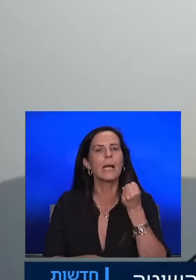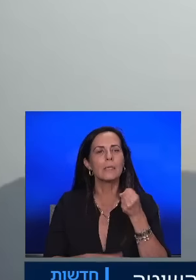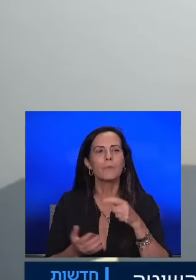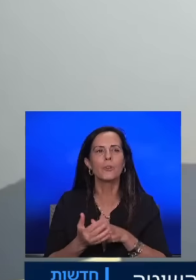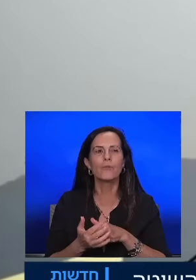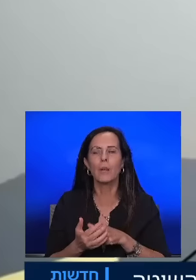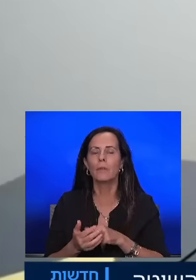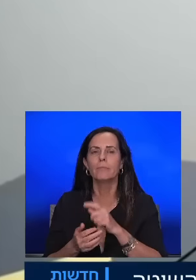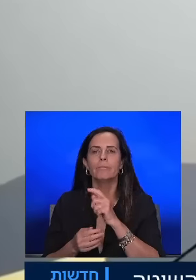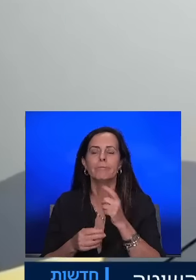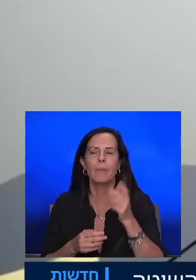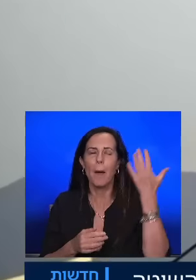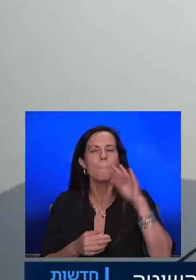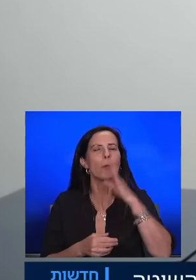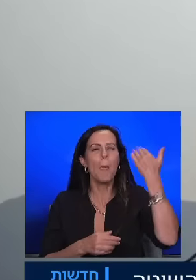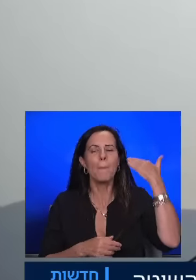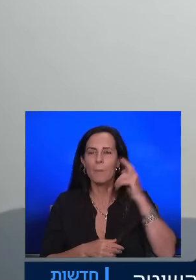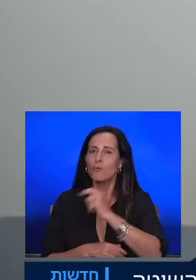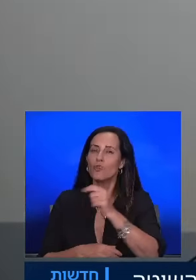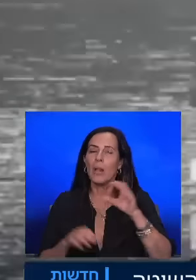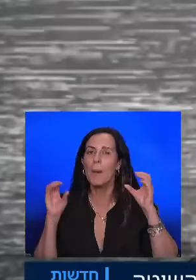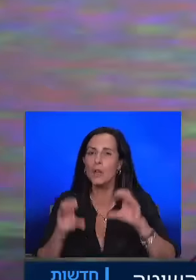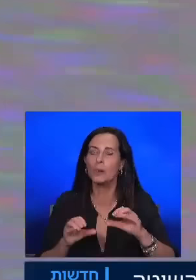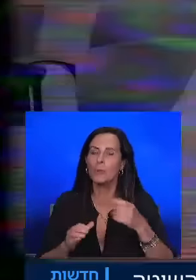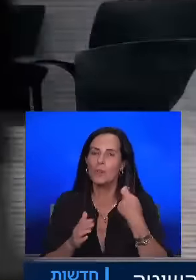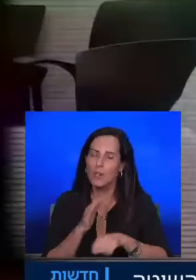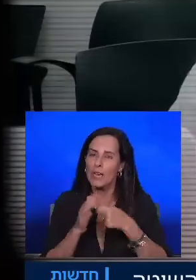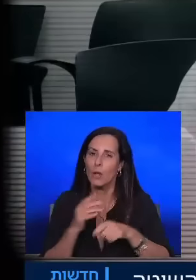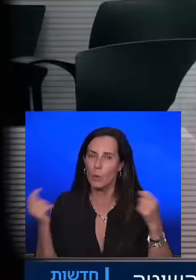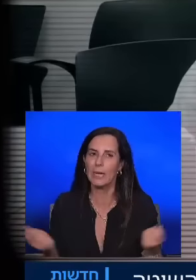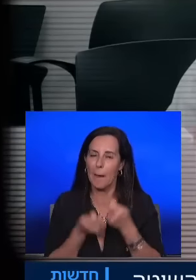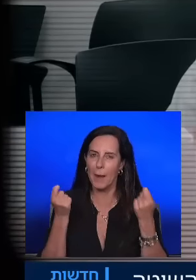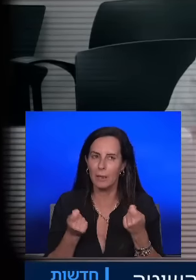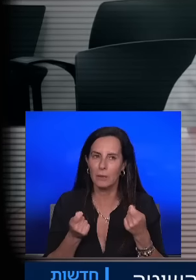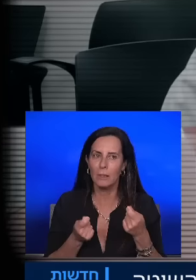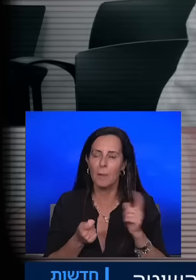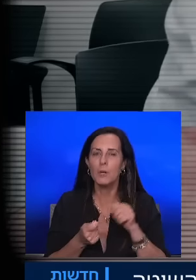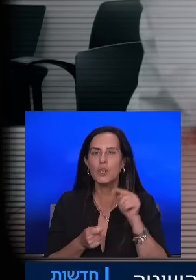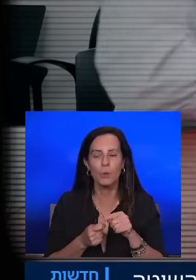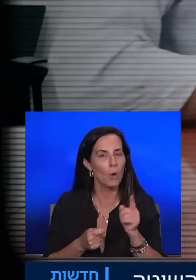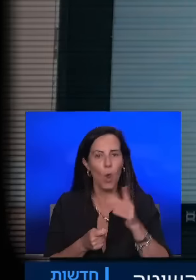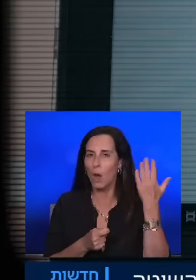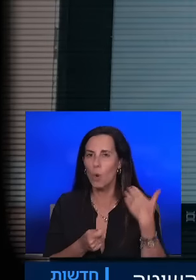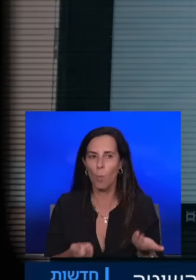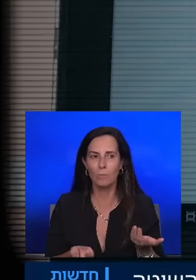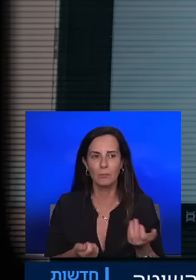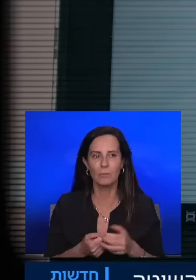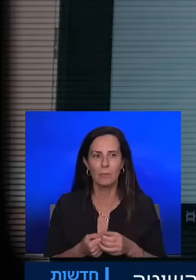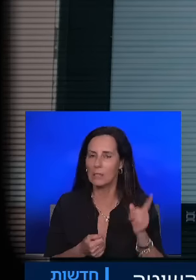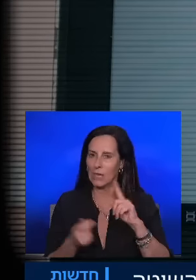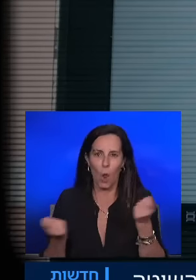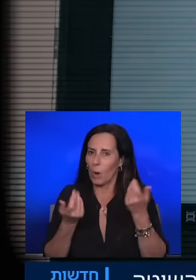לחבות שריפות מהעבר ולשלם למשקיעים שרכשו את הקמפיינים, אלה שלכאורה לא היו. זה לא